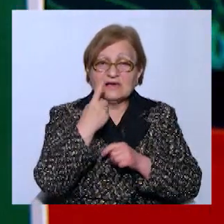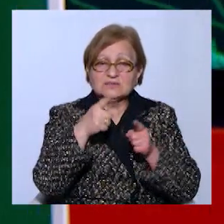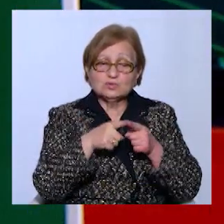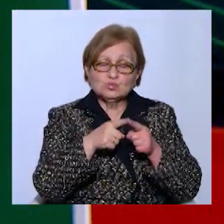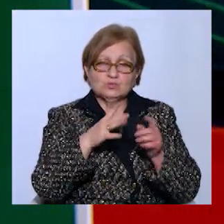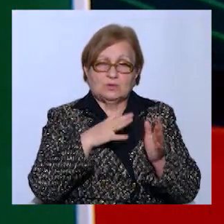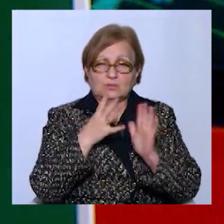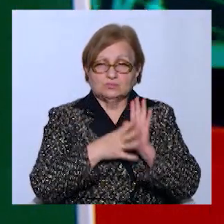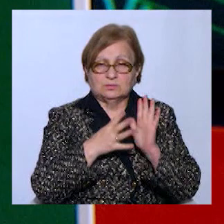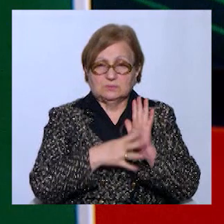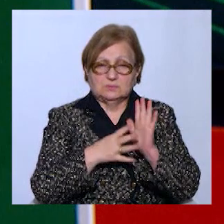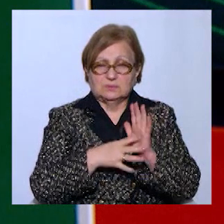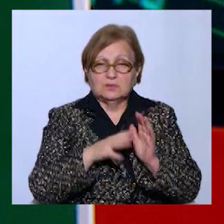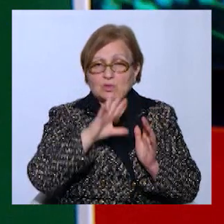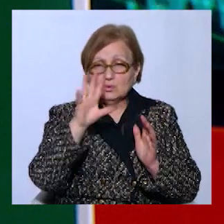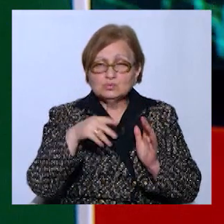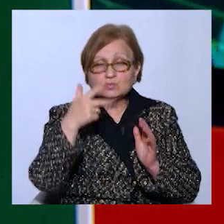მართკუთხა, ბლაგკუთხა და